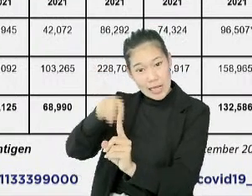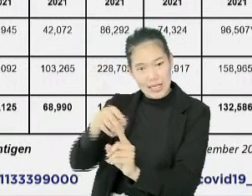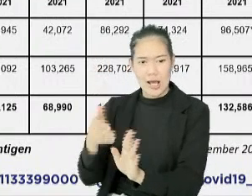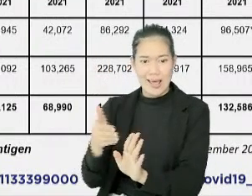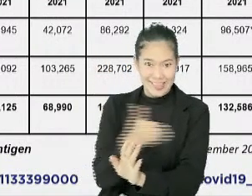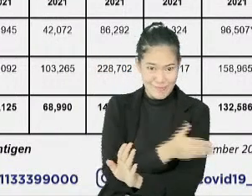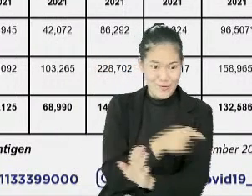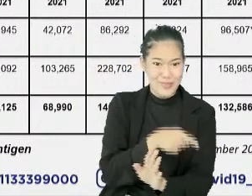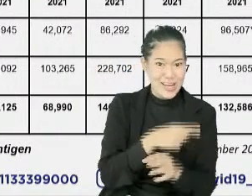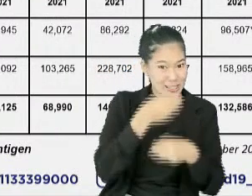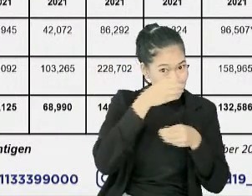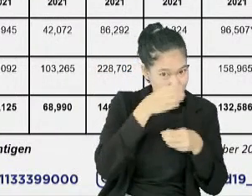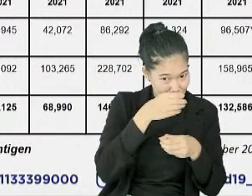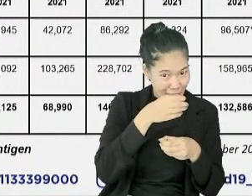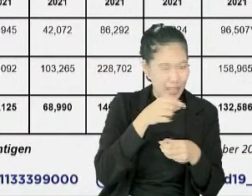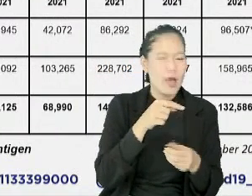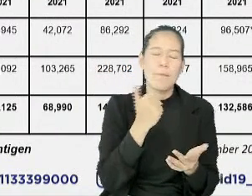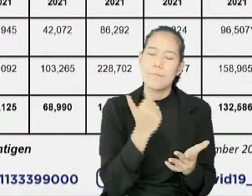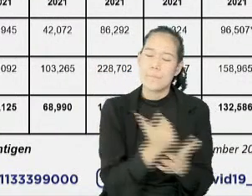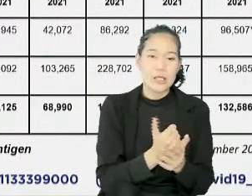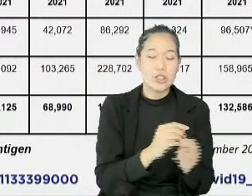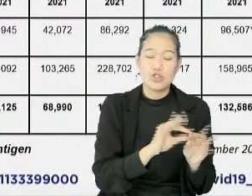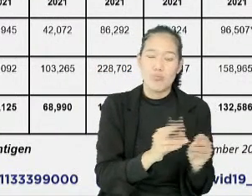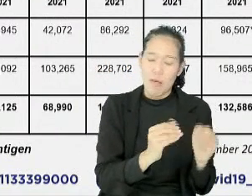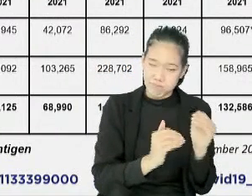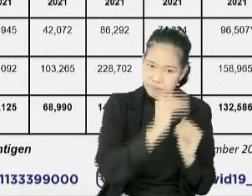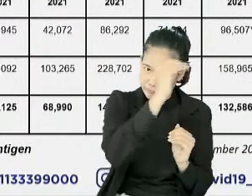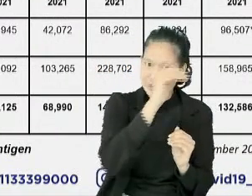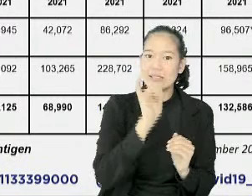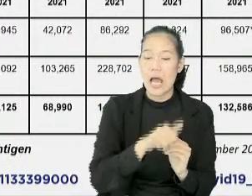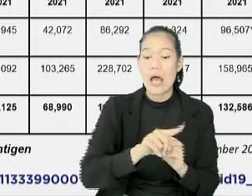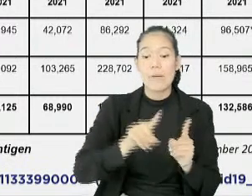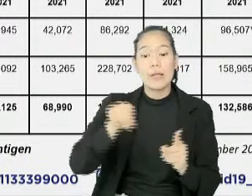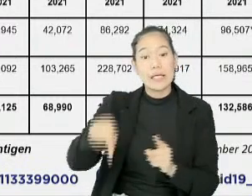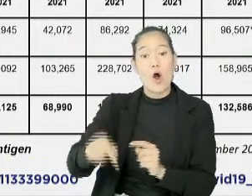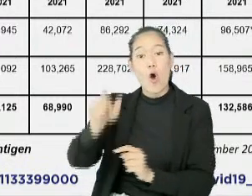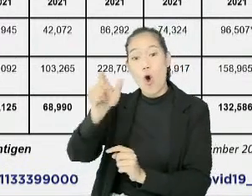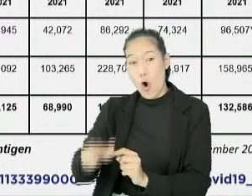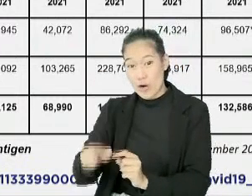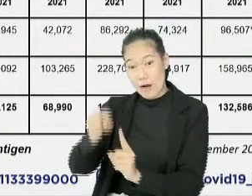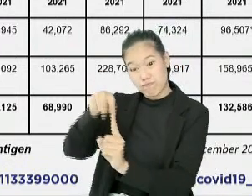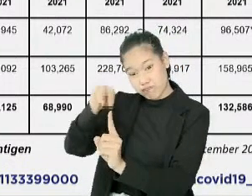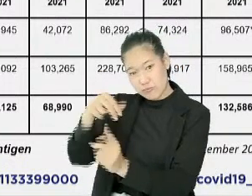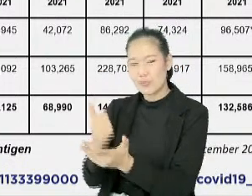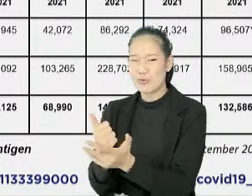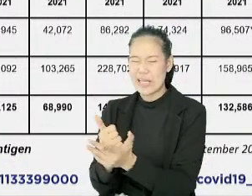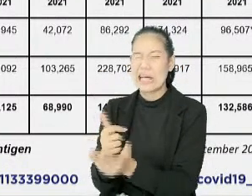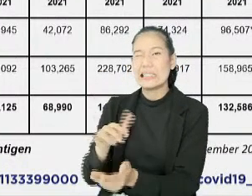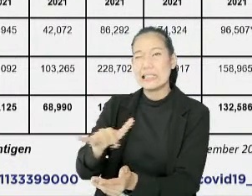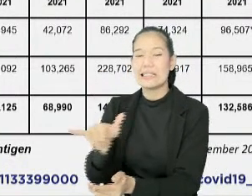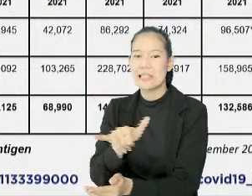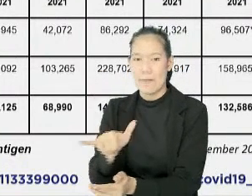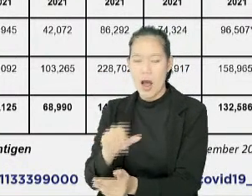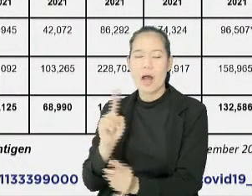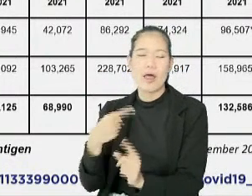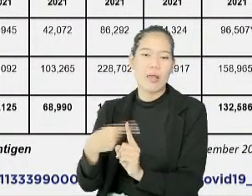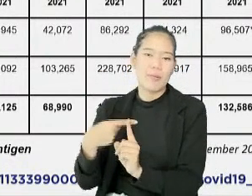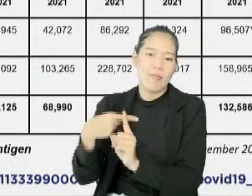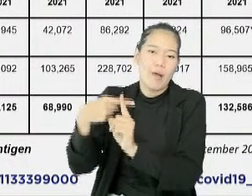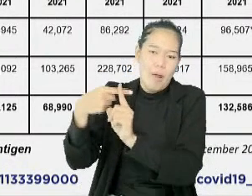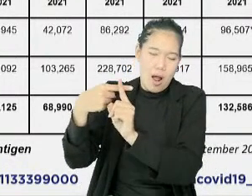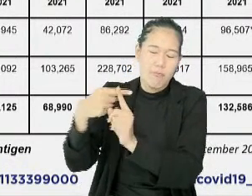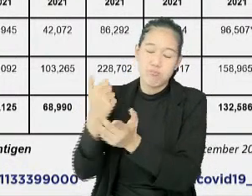dijumlah spesimen angkanya pasti lebih tinggi spesimen daripada orang kalau kita lihat juga sebenarnya trennya cukup mirip dimana terjadi peningkatan